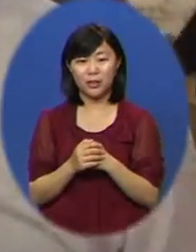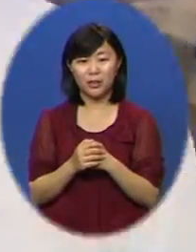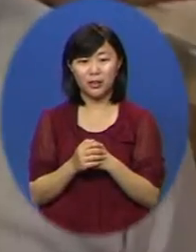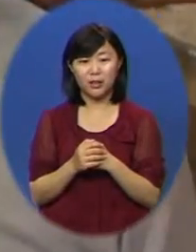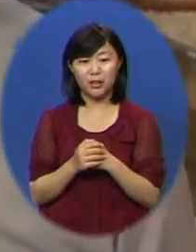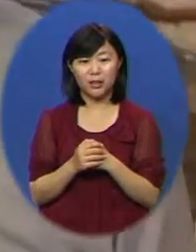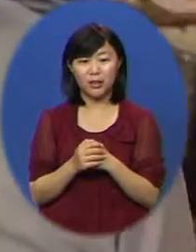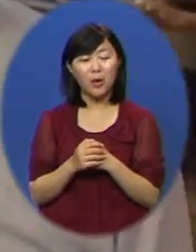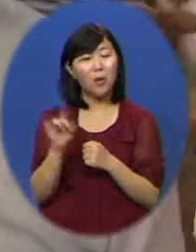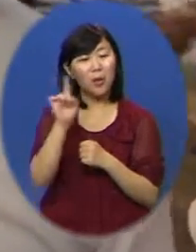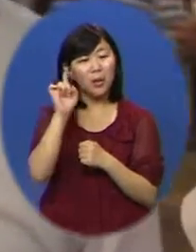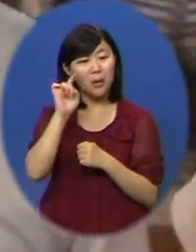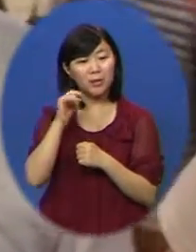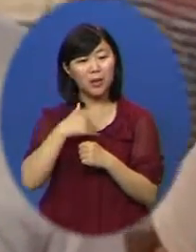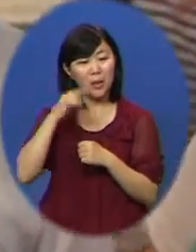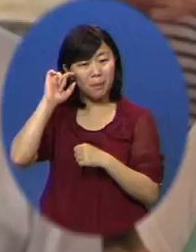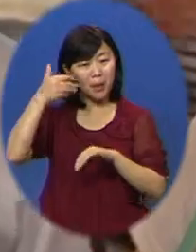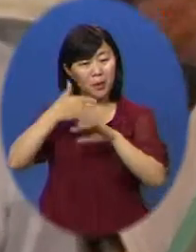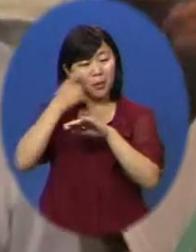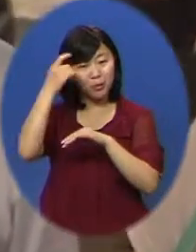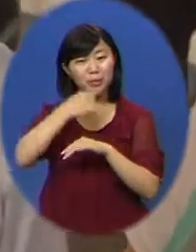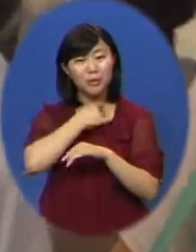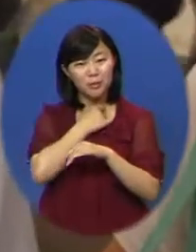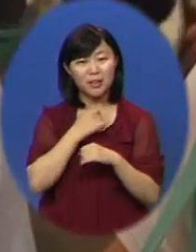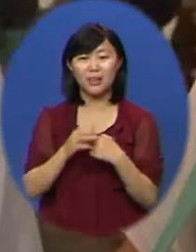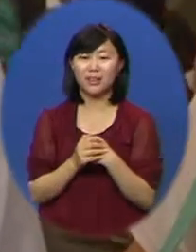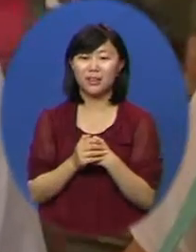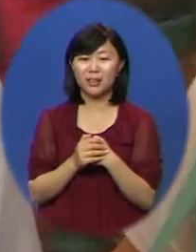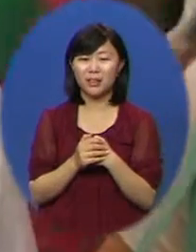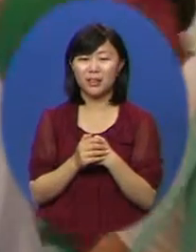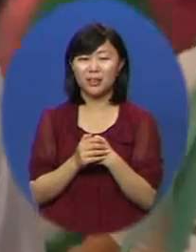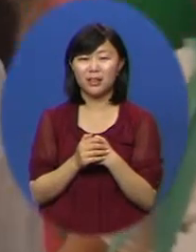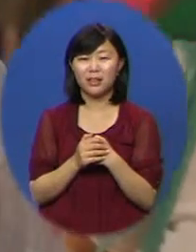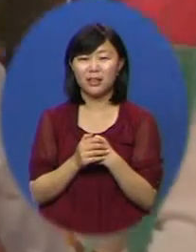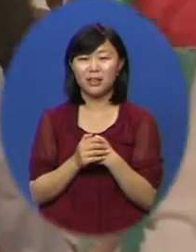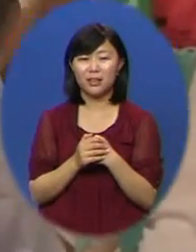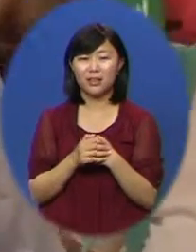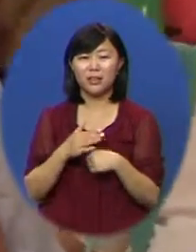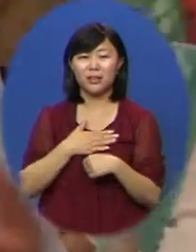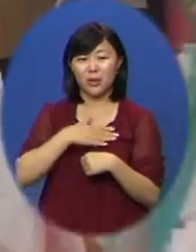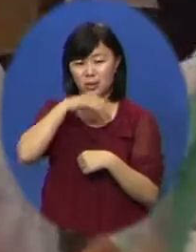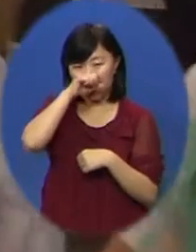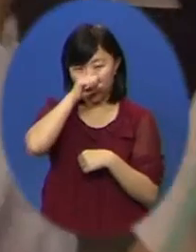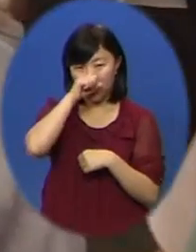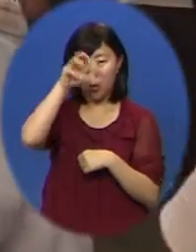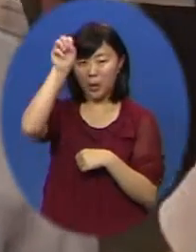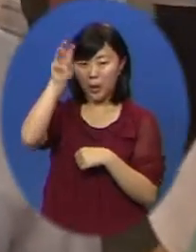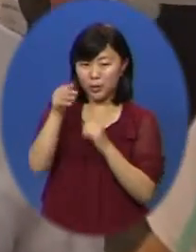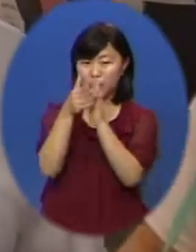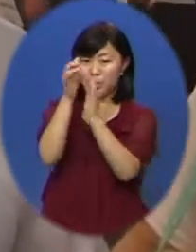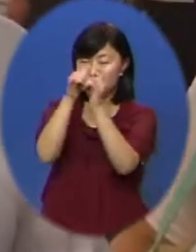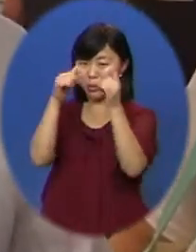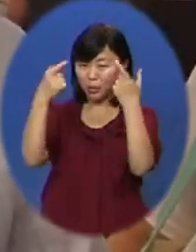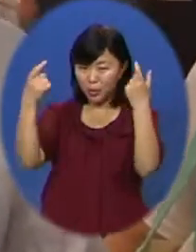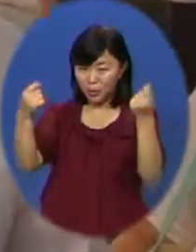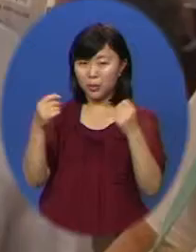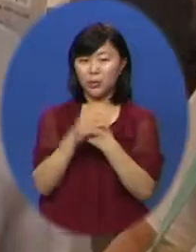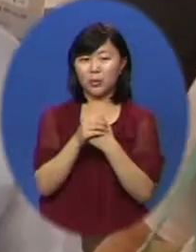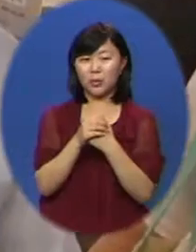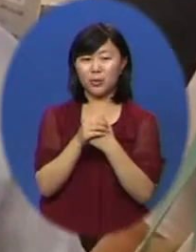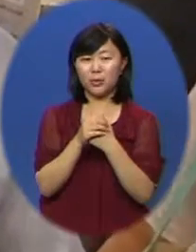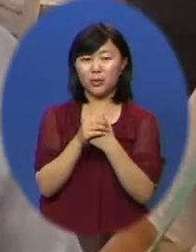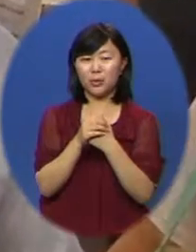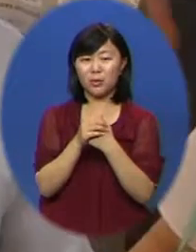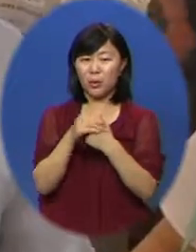제가 거꾸로 물어보고 싶은데. 저는 좋은 것 같아요. 네, 아마 저도 좋고 광주 시민들도 그러시고 이번 유대에